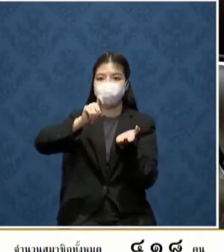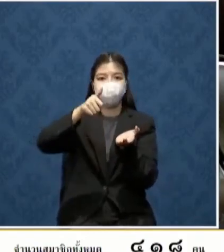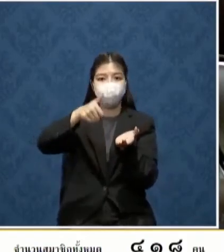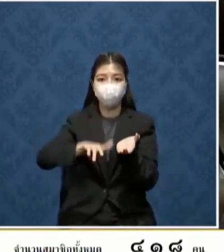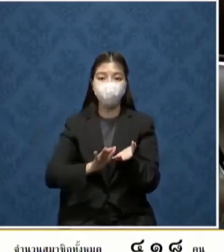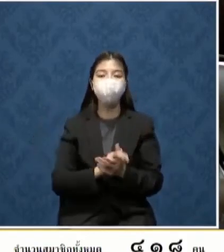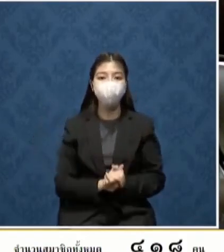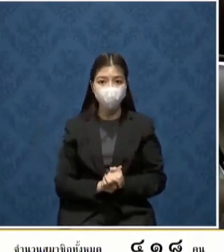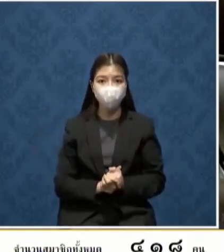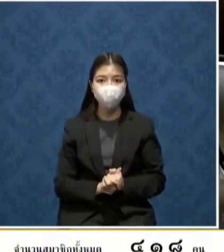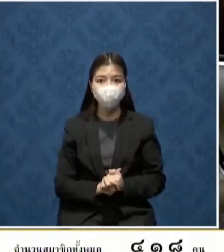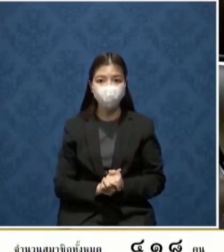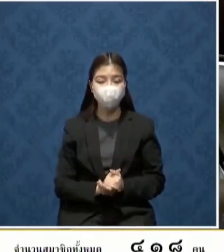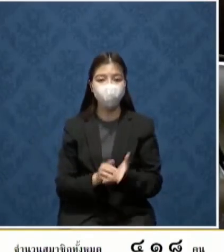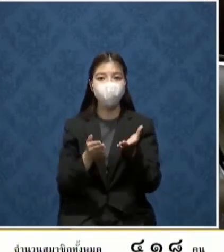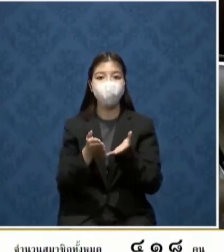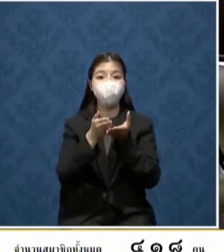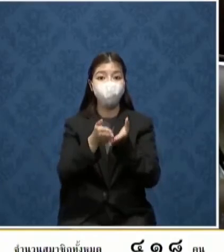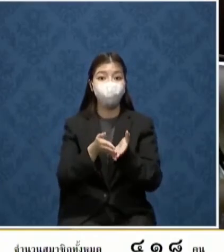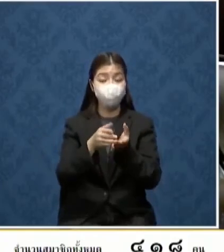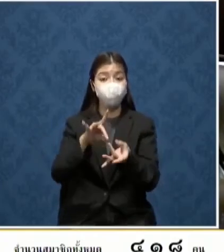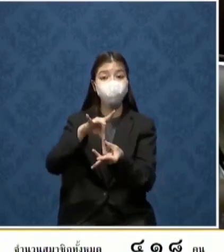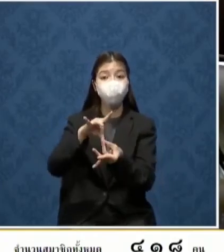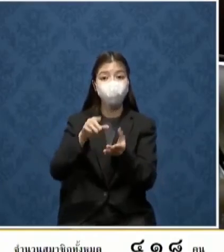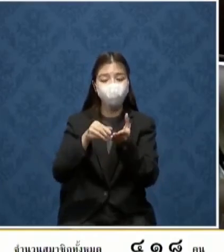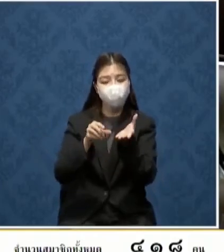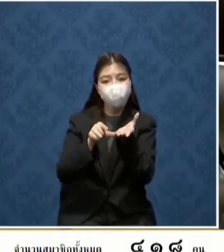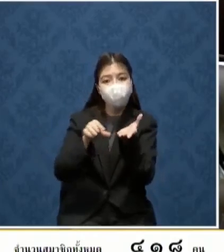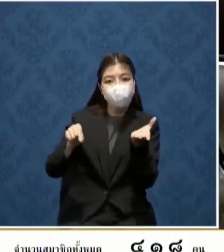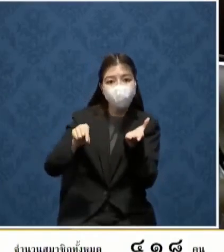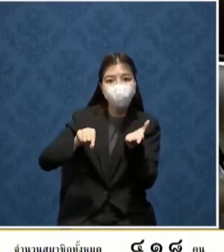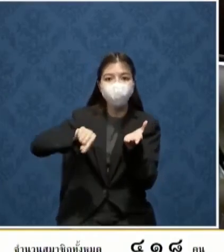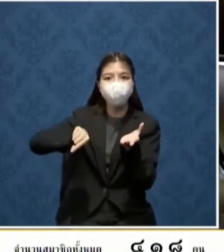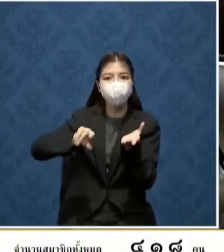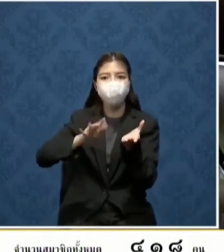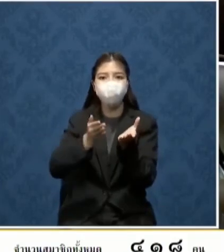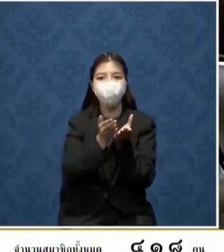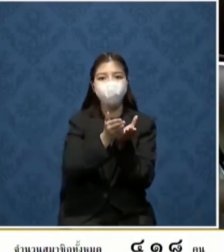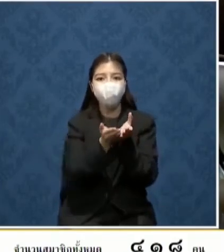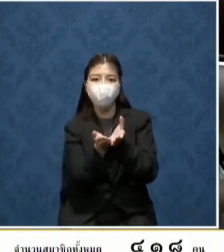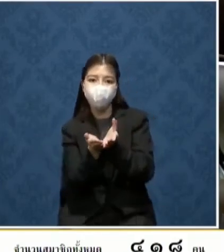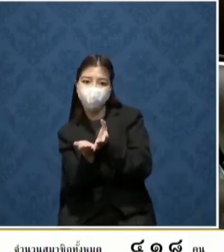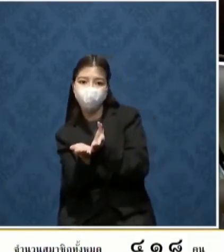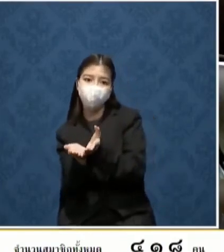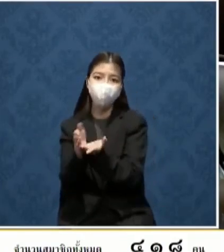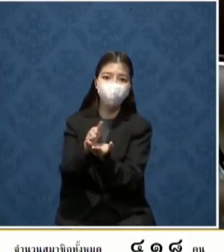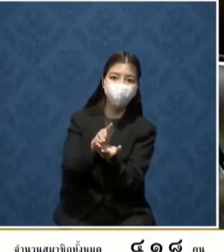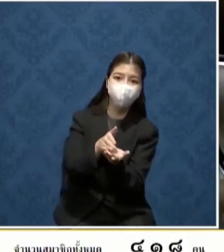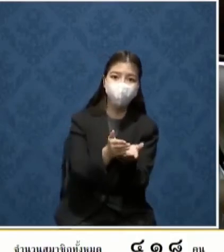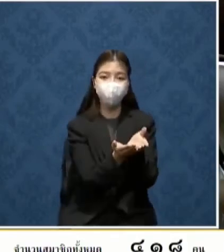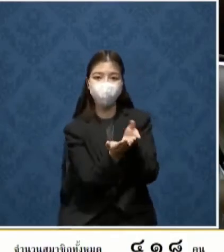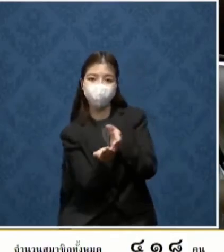จนเรือที่ไมมีคลีบกนโคงครับ ก็โอนเอง เอียงไป เอียงมา